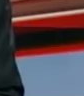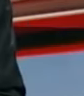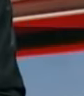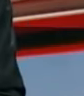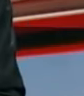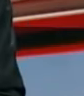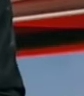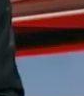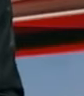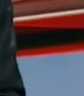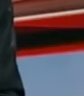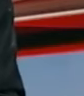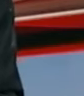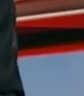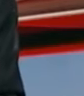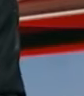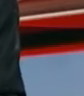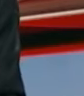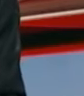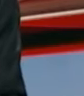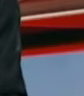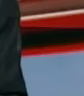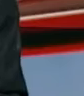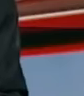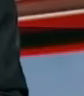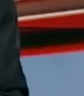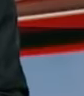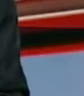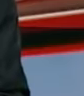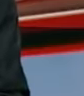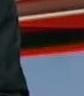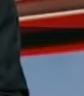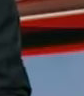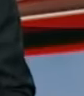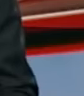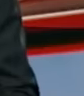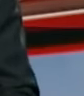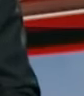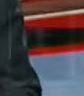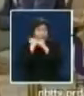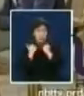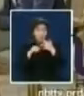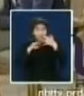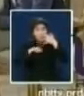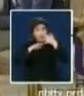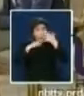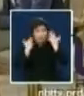4เดือนนะครับเนื่องจากการแก้ไขปัญหานั้นให้กับประชาชนนั้นยังทำได้ไม่เต็มที่ครับ